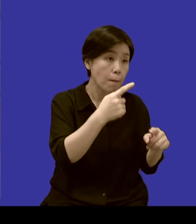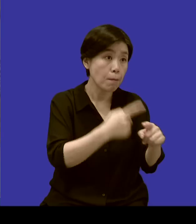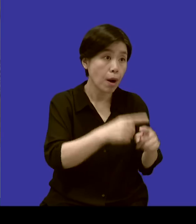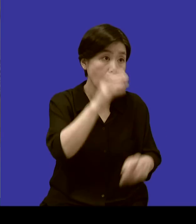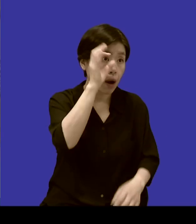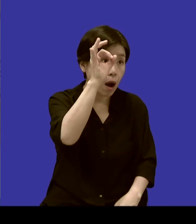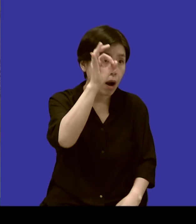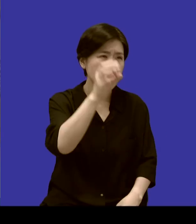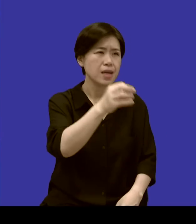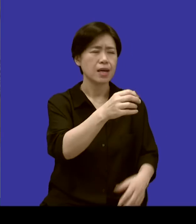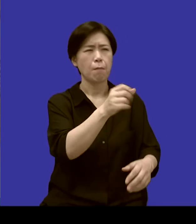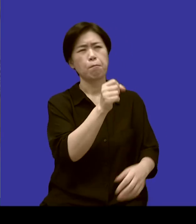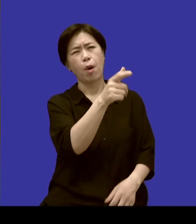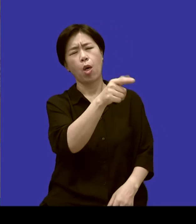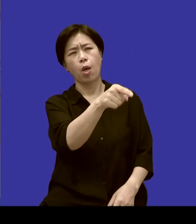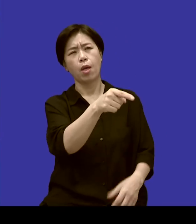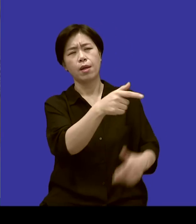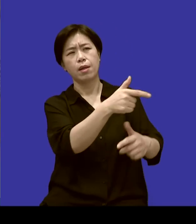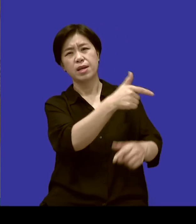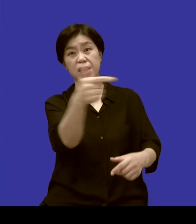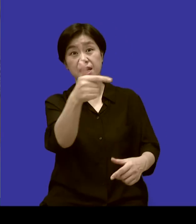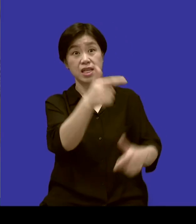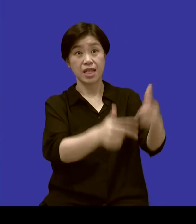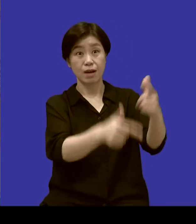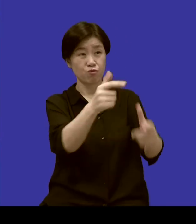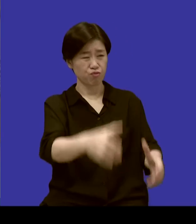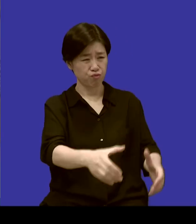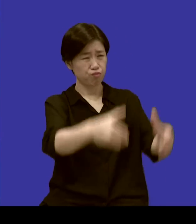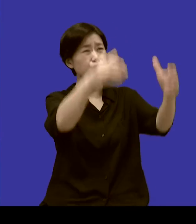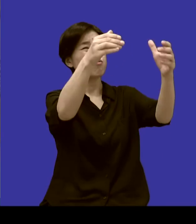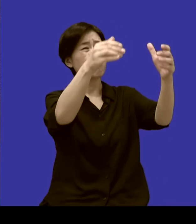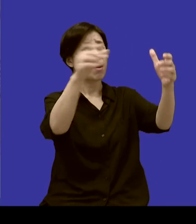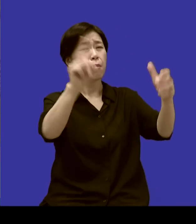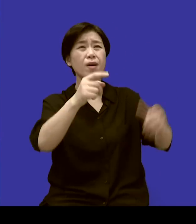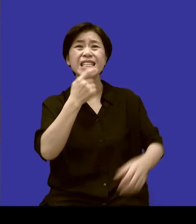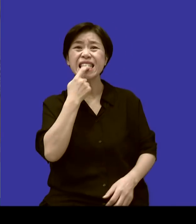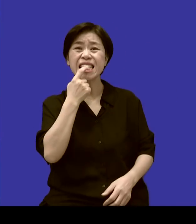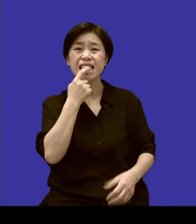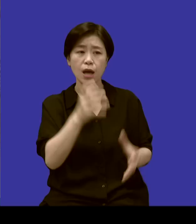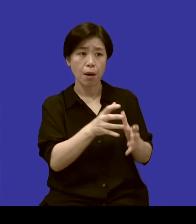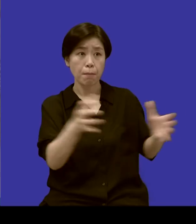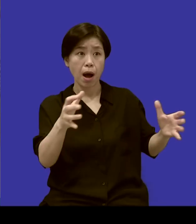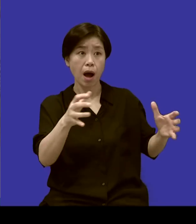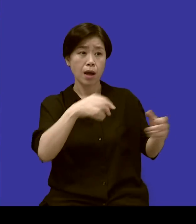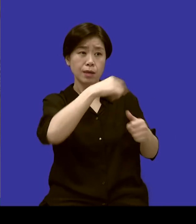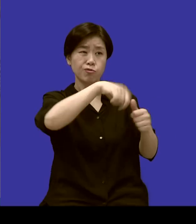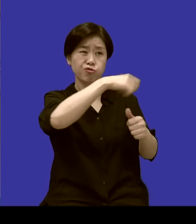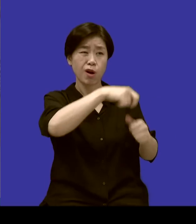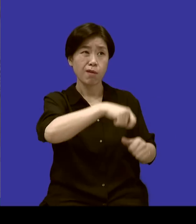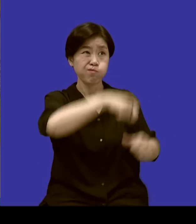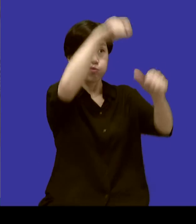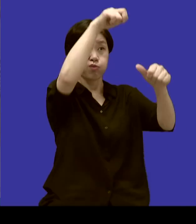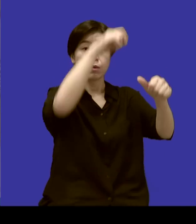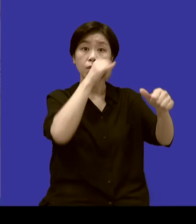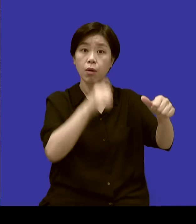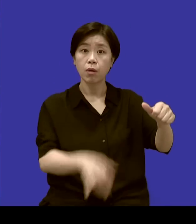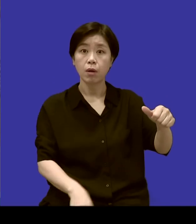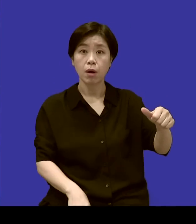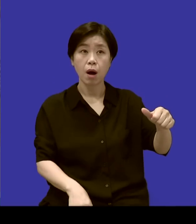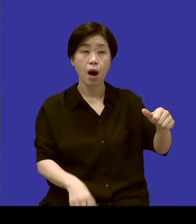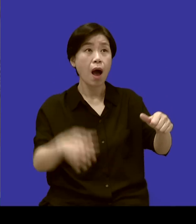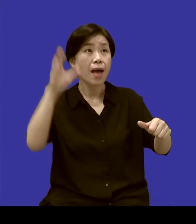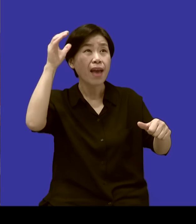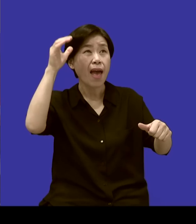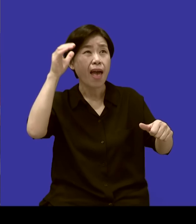큰 고목나무에 네. 하얀 물체가 밧줄에 메어서 딱 달아 올려지는 거예요. 그러더니 개 소리가